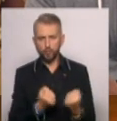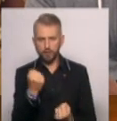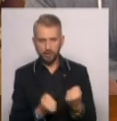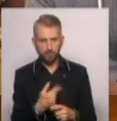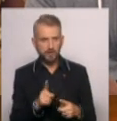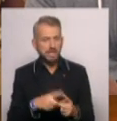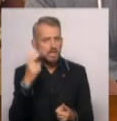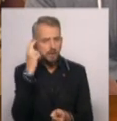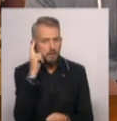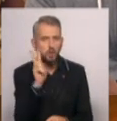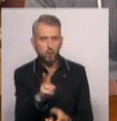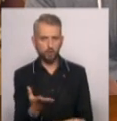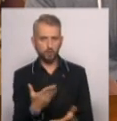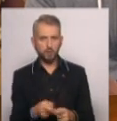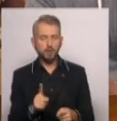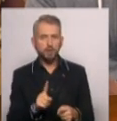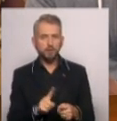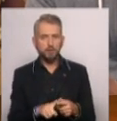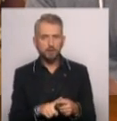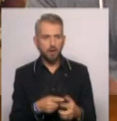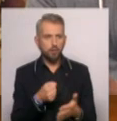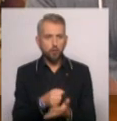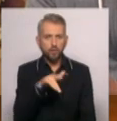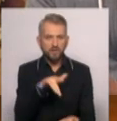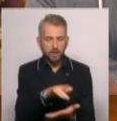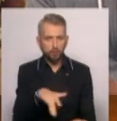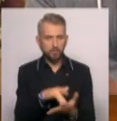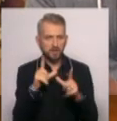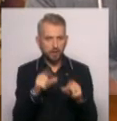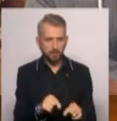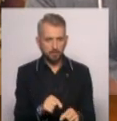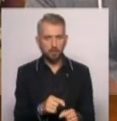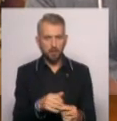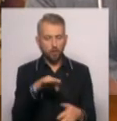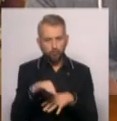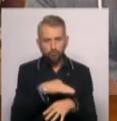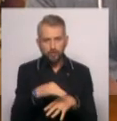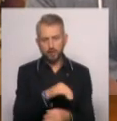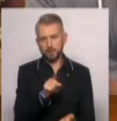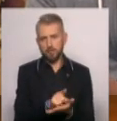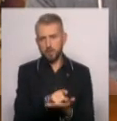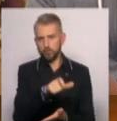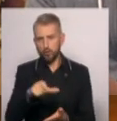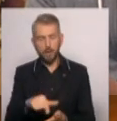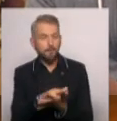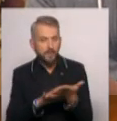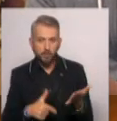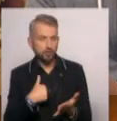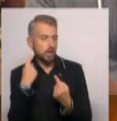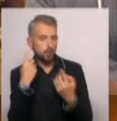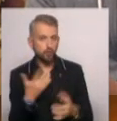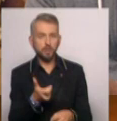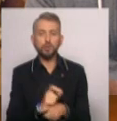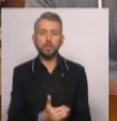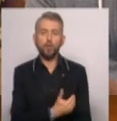маршрут? Це до центру міста він їде, над пенсіонерами. Я такі вибачення і не почула. Дуже хотілося б,